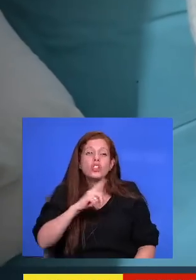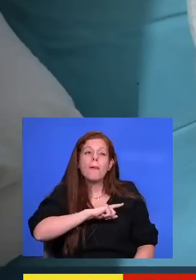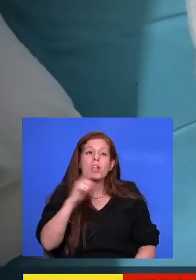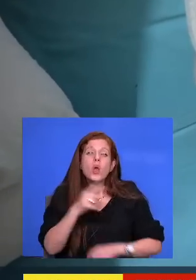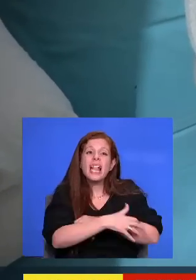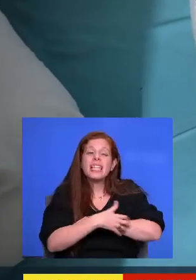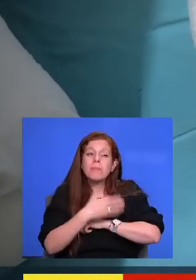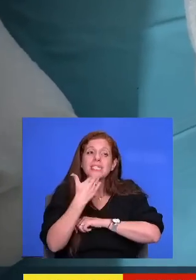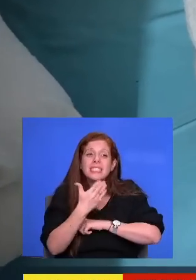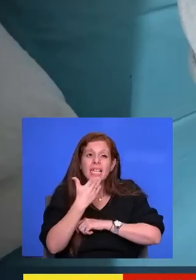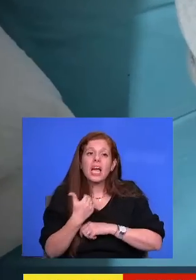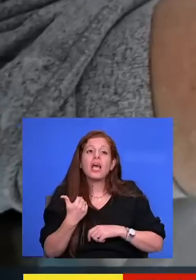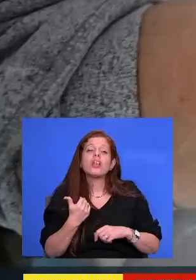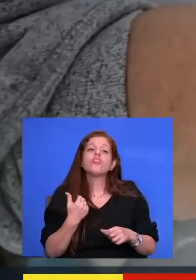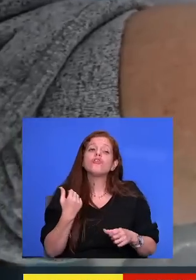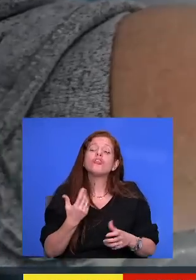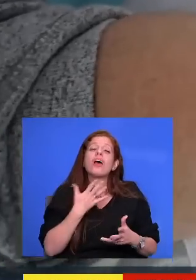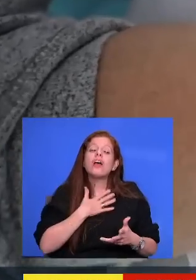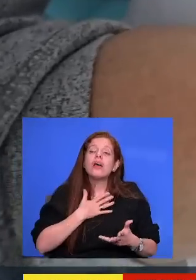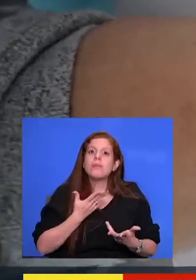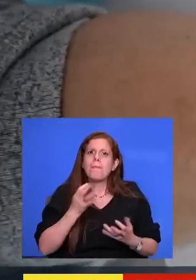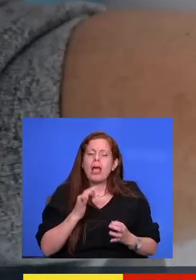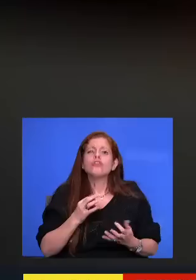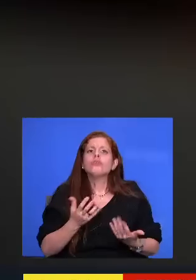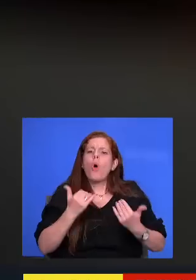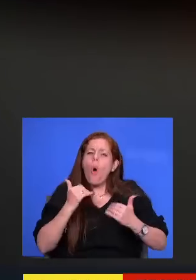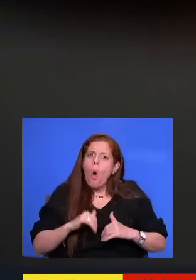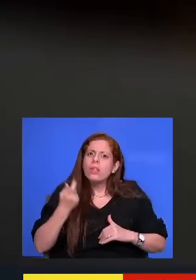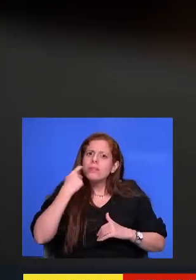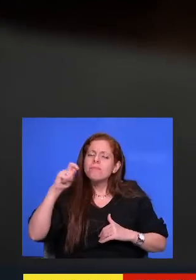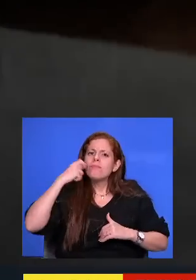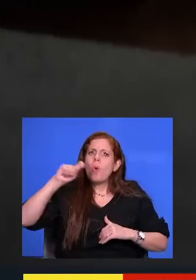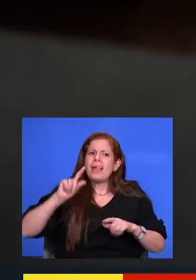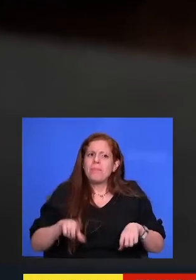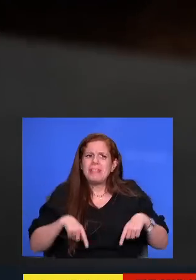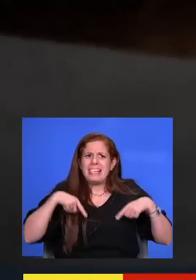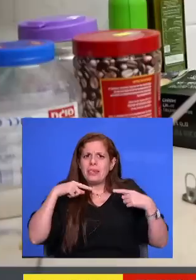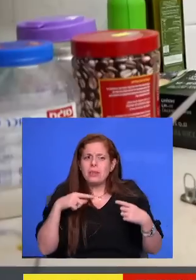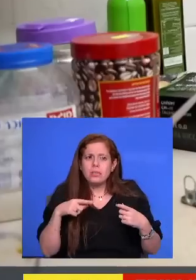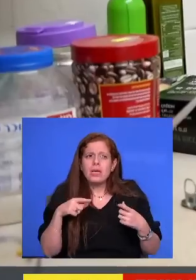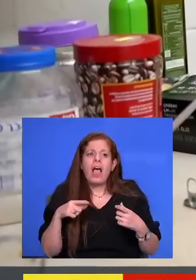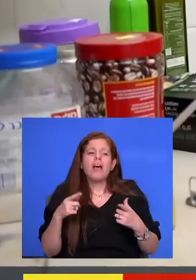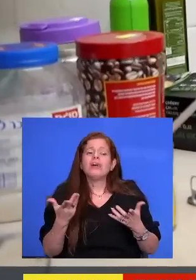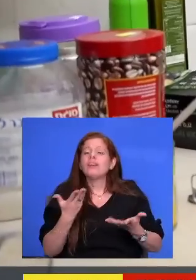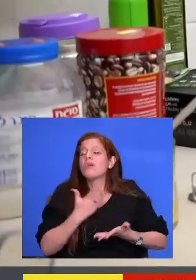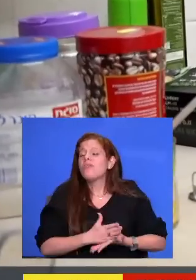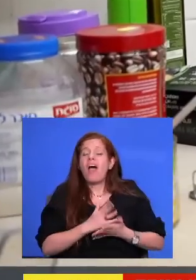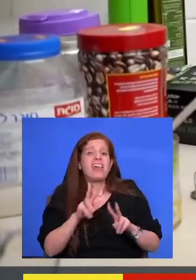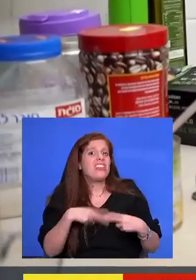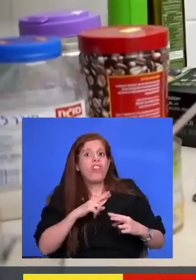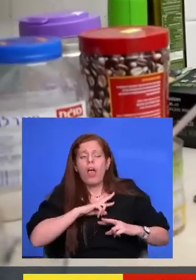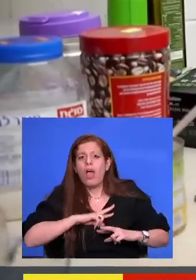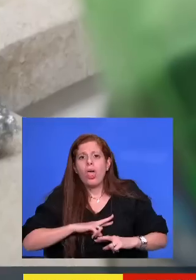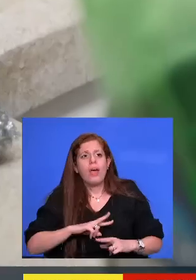בישראל שאפו עוד ועוד אוויר של יוקר מחיה על הריאות שלהם. הריאות קילו מזמן את הקיבולת, וכעת איך ימצאו